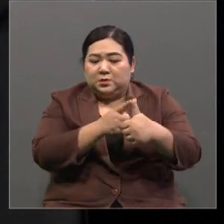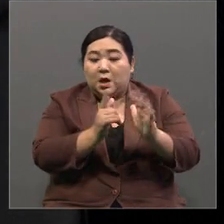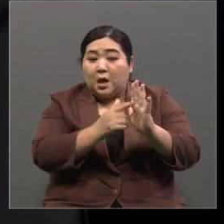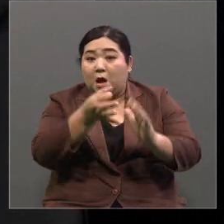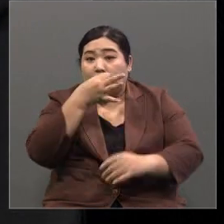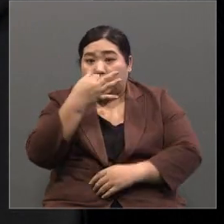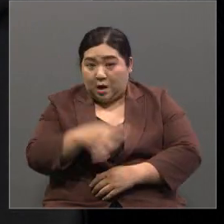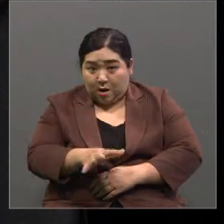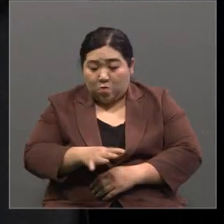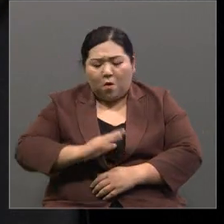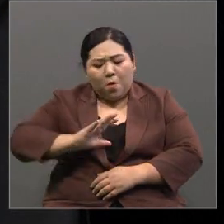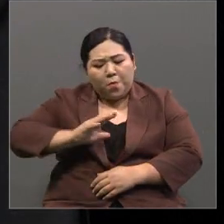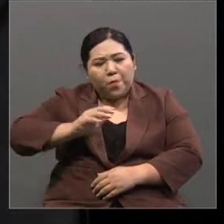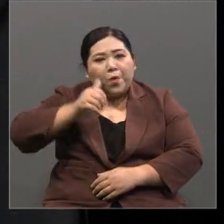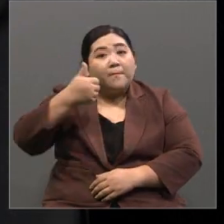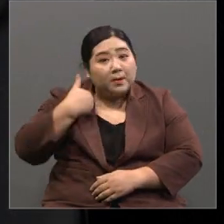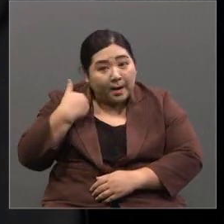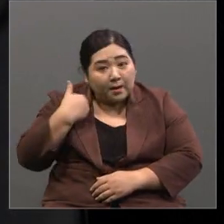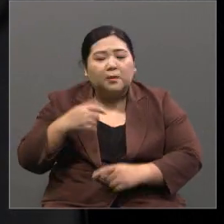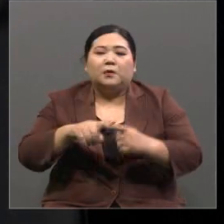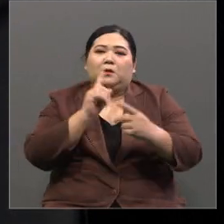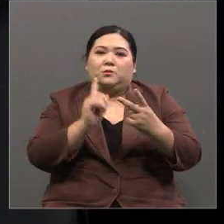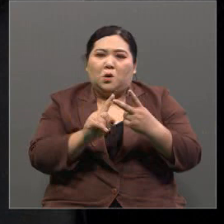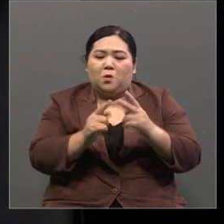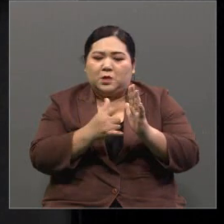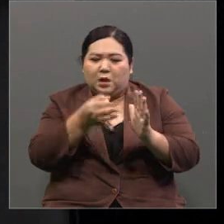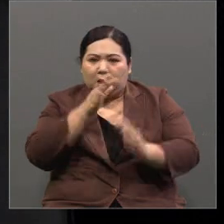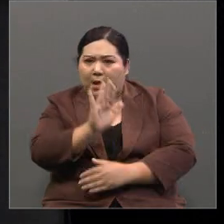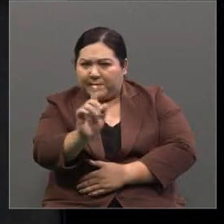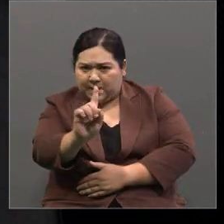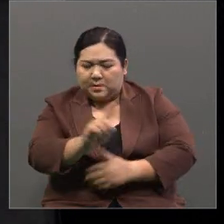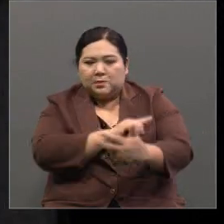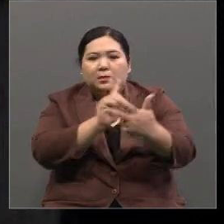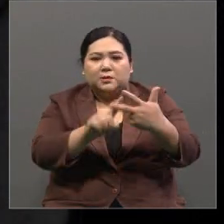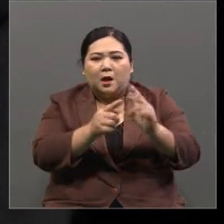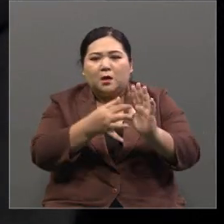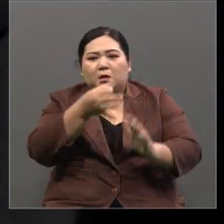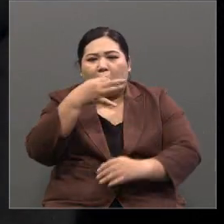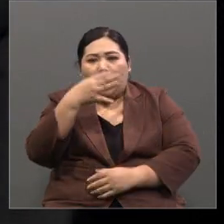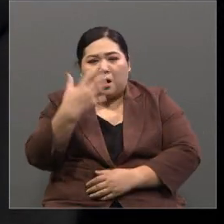และการตาย2ข้อห้ามของการให้ยา3ปฏิกิริยาของยา